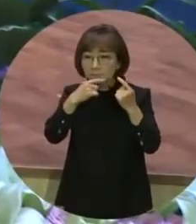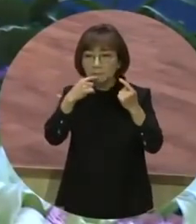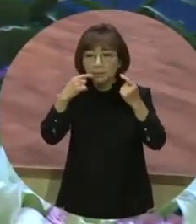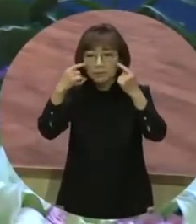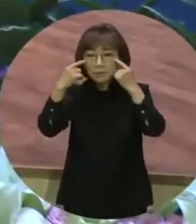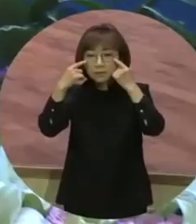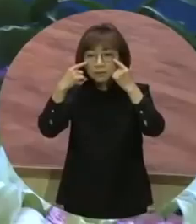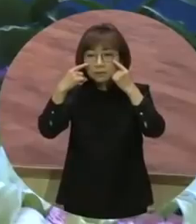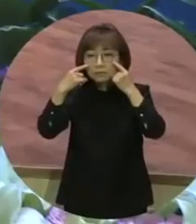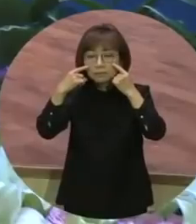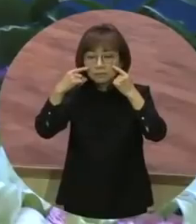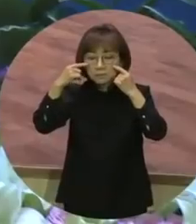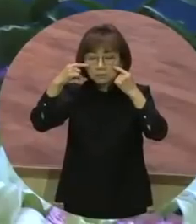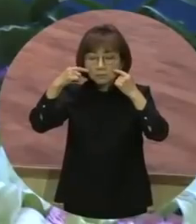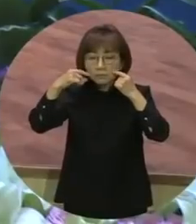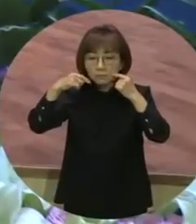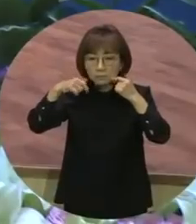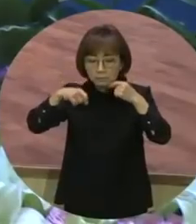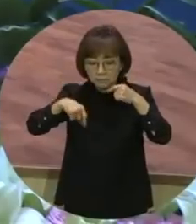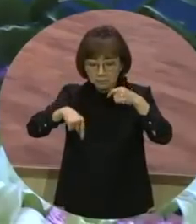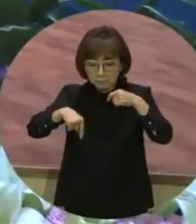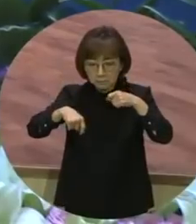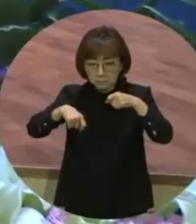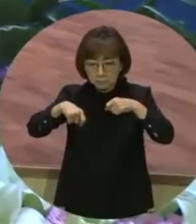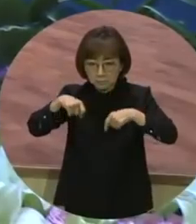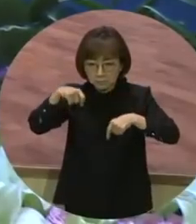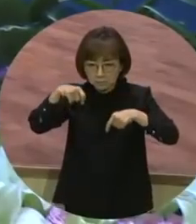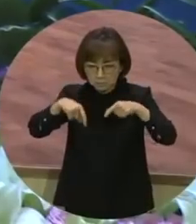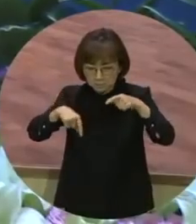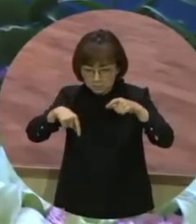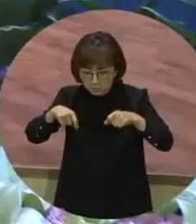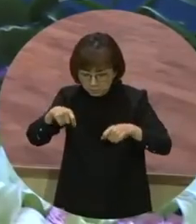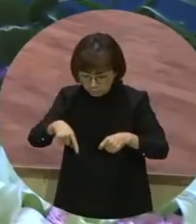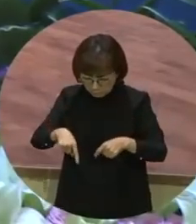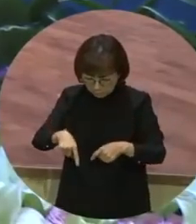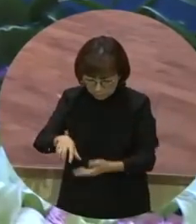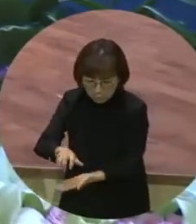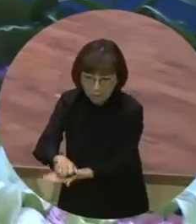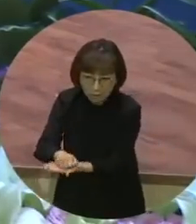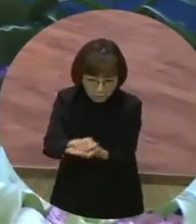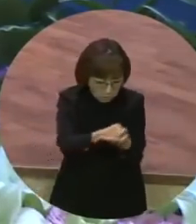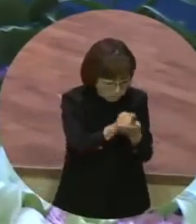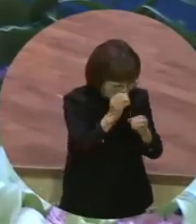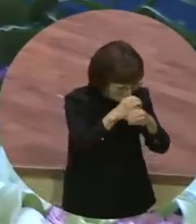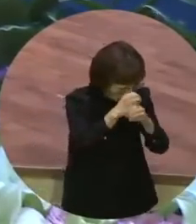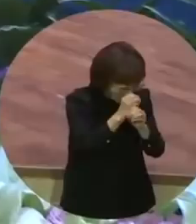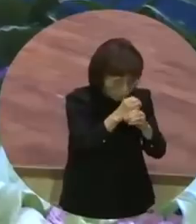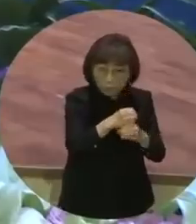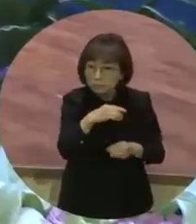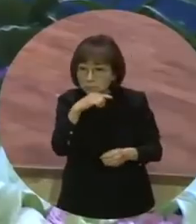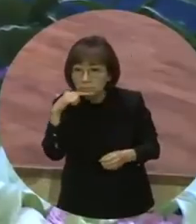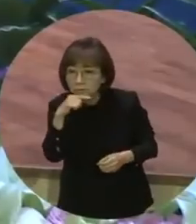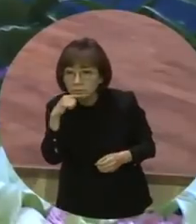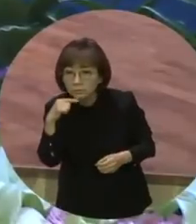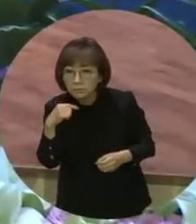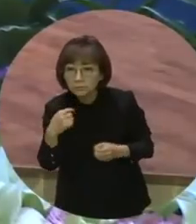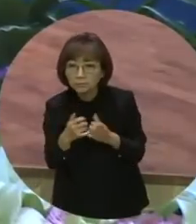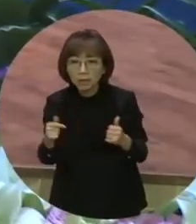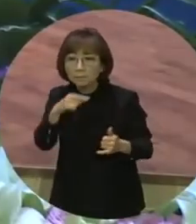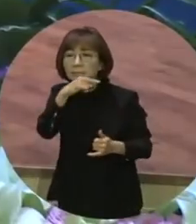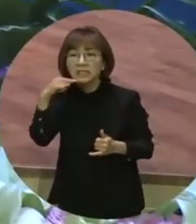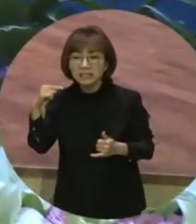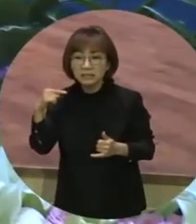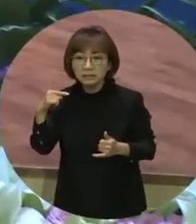피가 고이고 고여가지고 의학적으로 피래요. 사람 피래요. 그 피가 쫙 나오니까 얼마나 실감